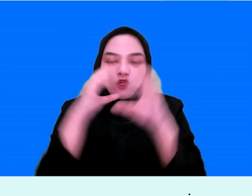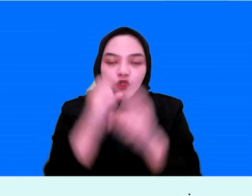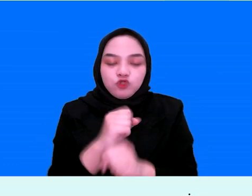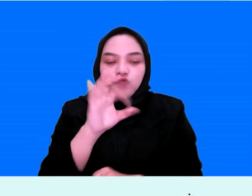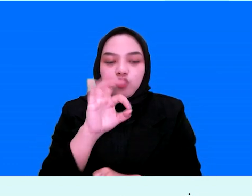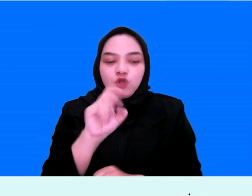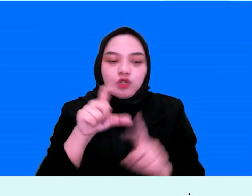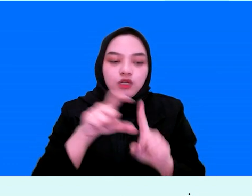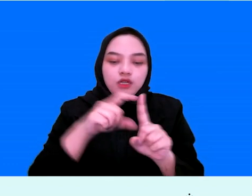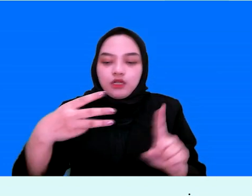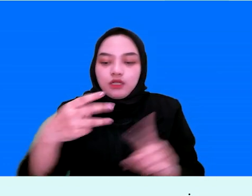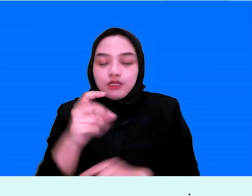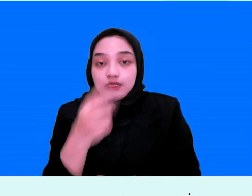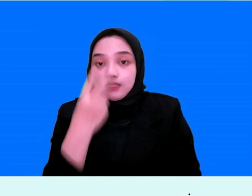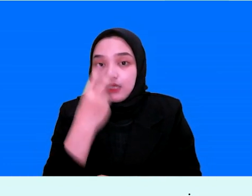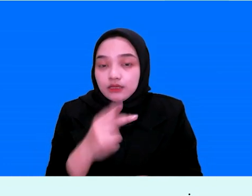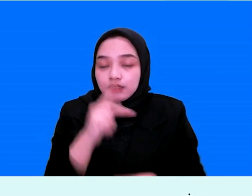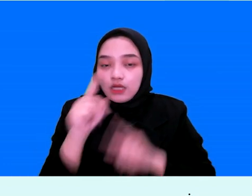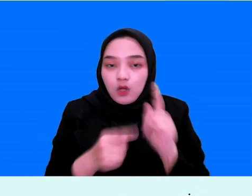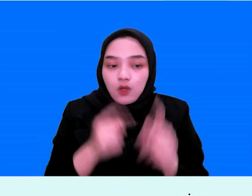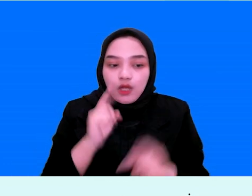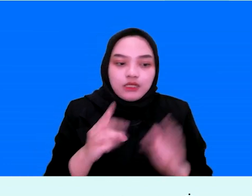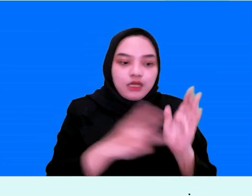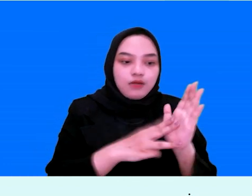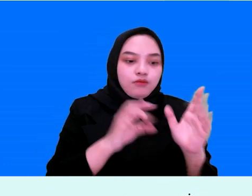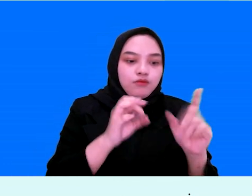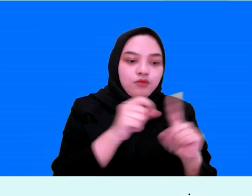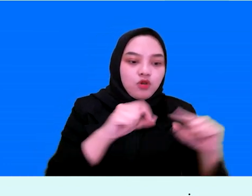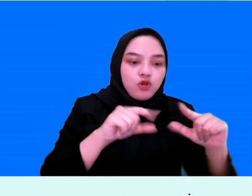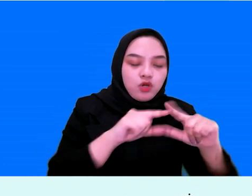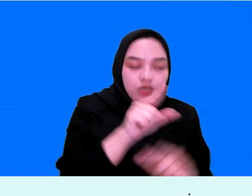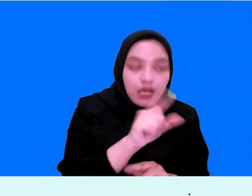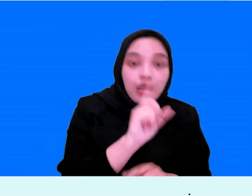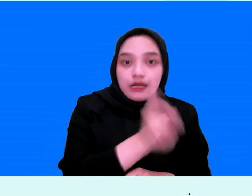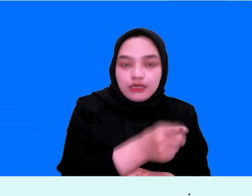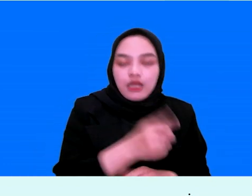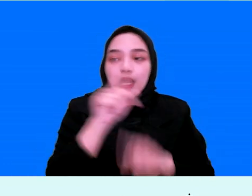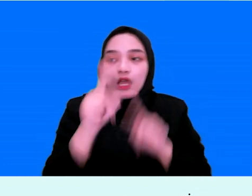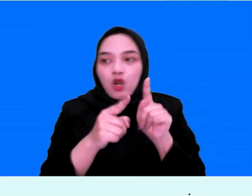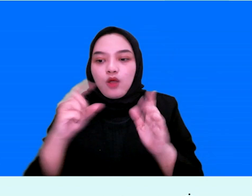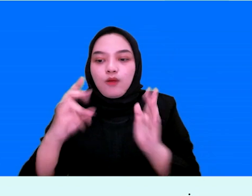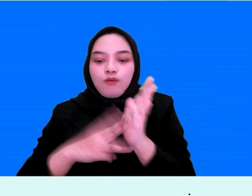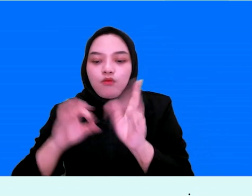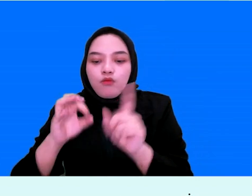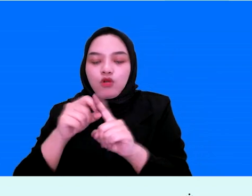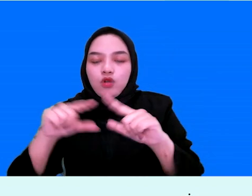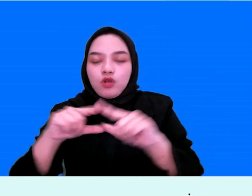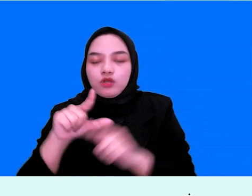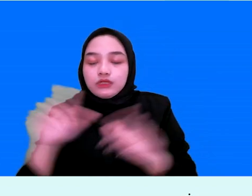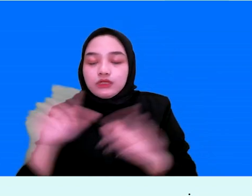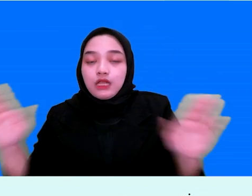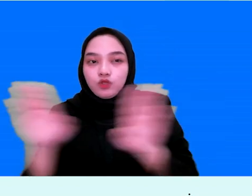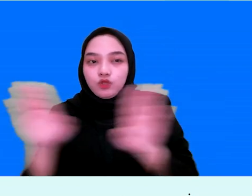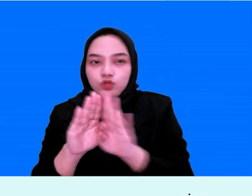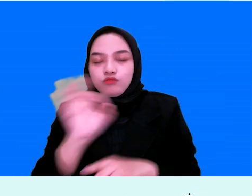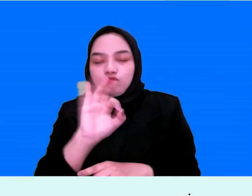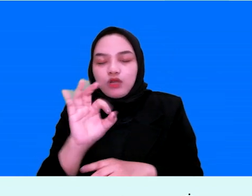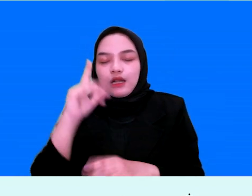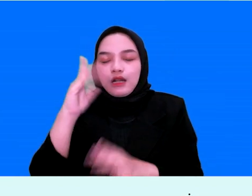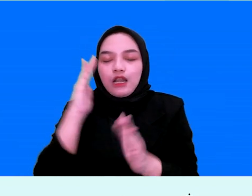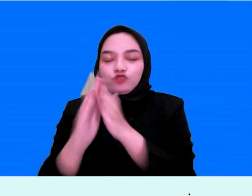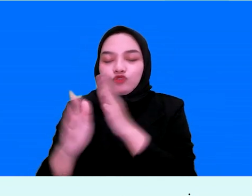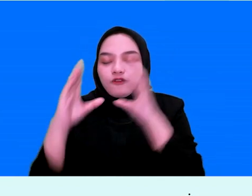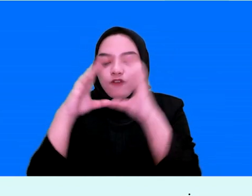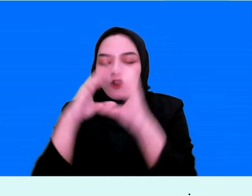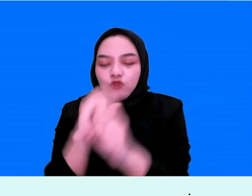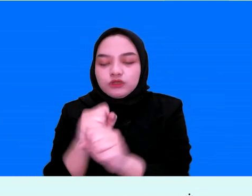order. Bisa dilihat di sini ketika ada modal dan ketika modal ditutup itu fokusnya tidak langsung berada di button yang lihat rute